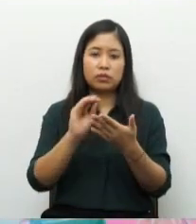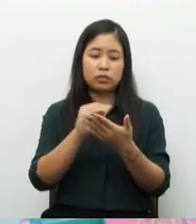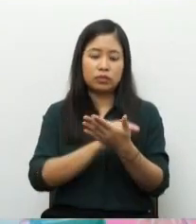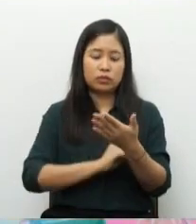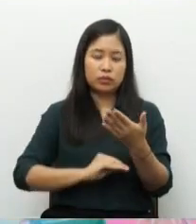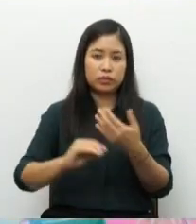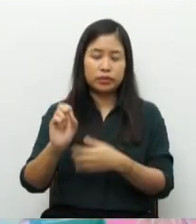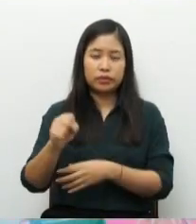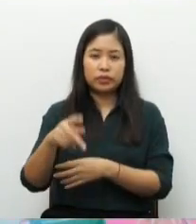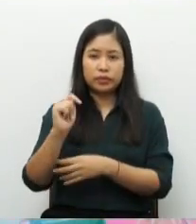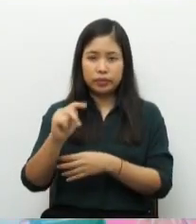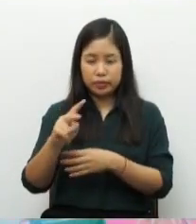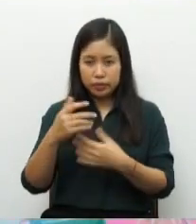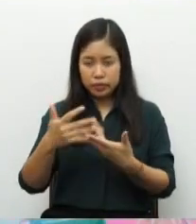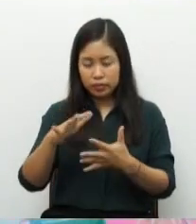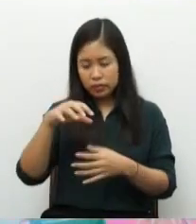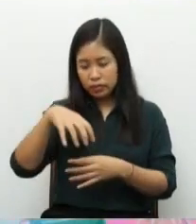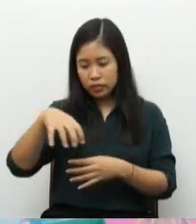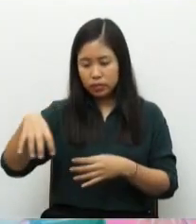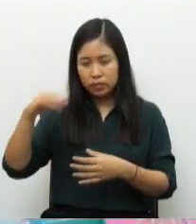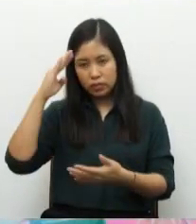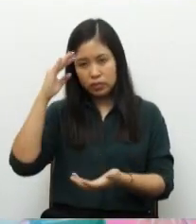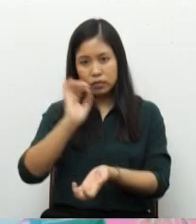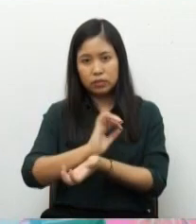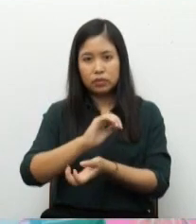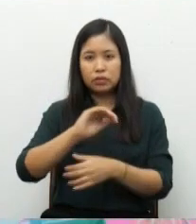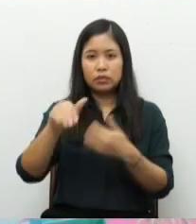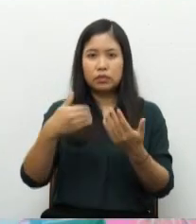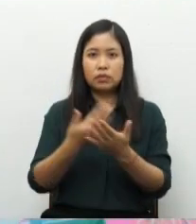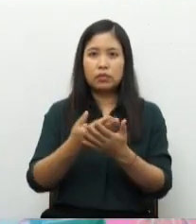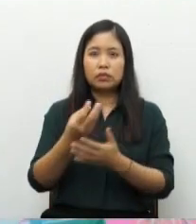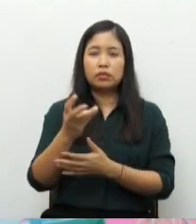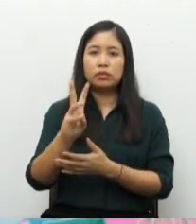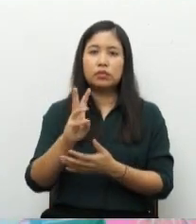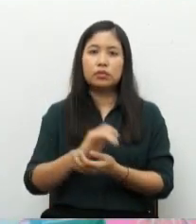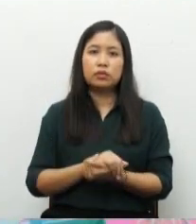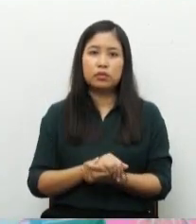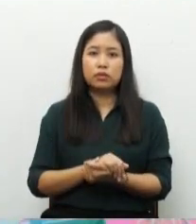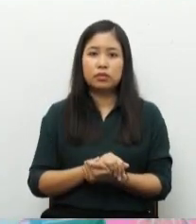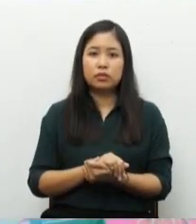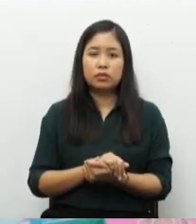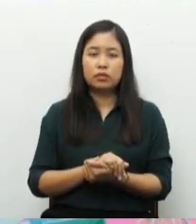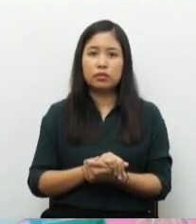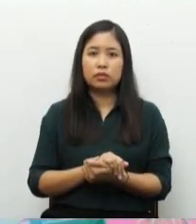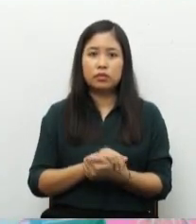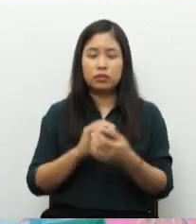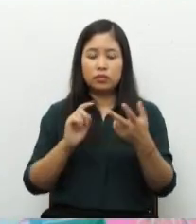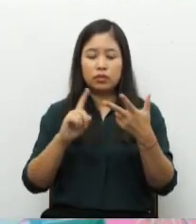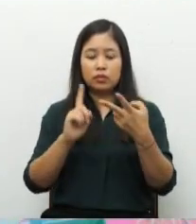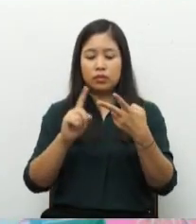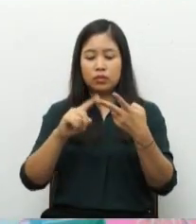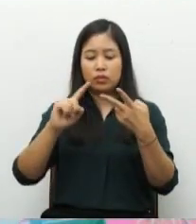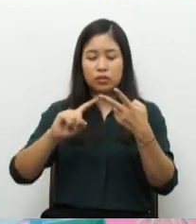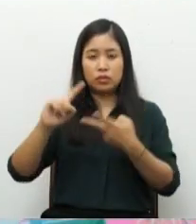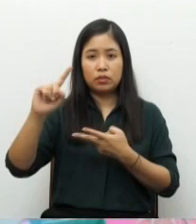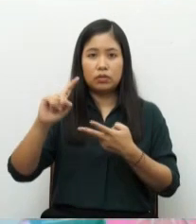านและระดับกองบัญชาการตำรวจตระเวนชายแดนทั้ง16กองกำกับการค่ะ ครับสำหรับรอบชิงชนะเลิศนะครับ